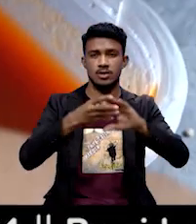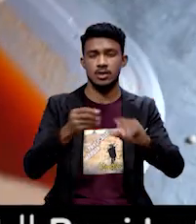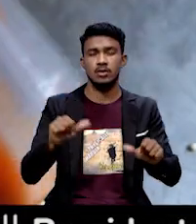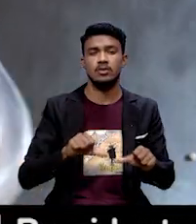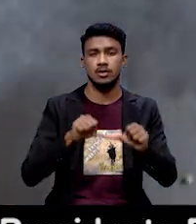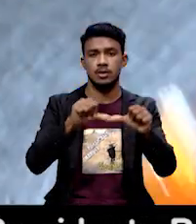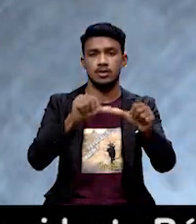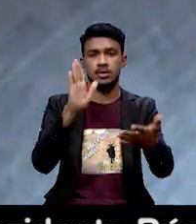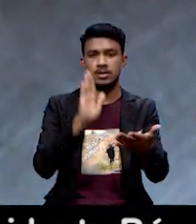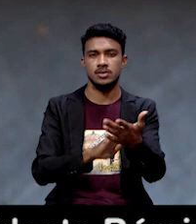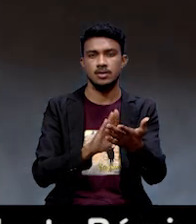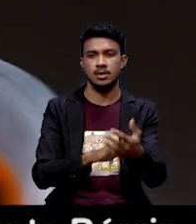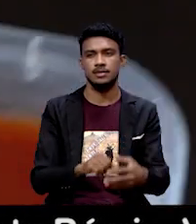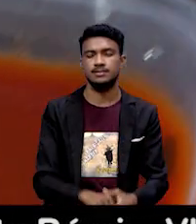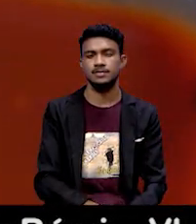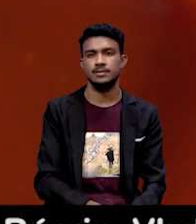escola.